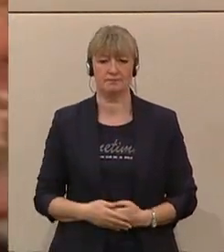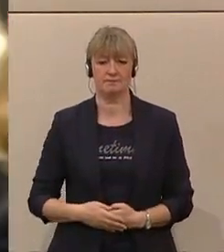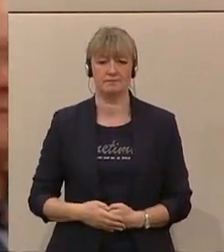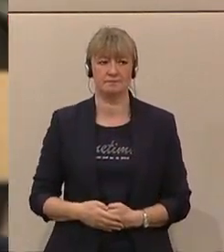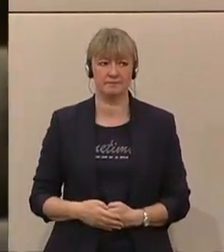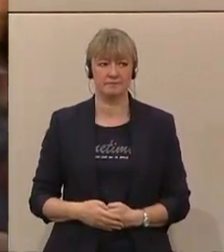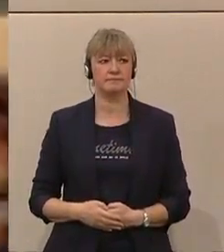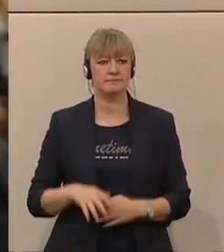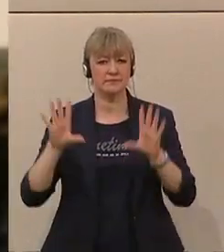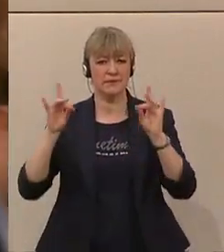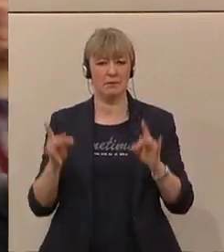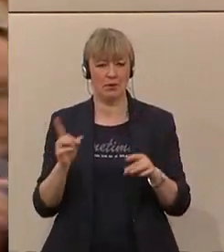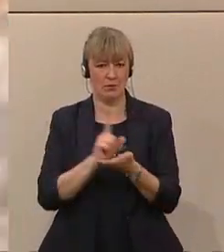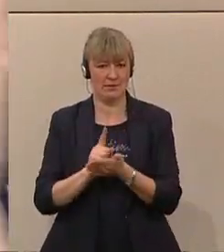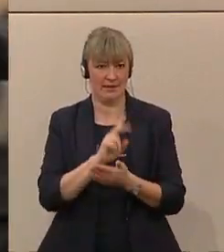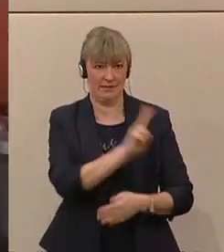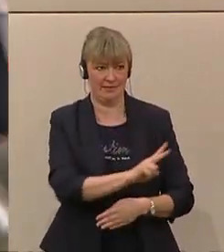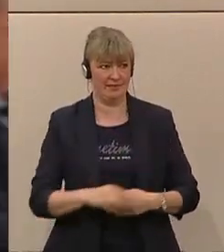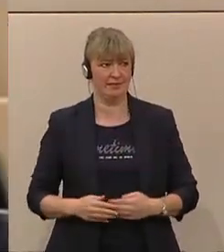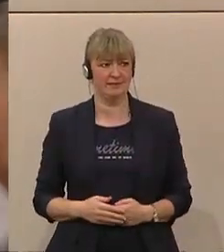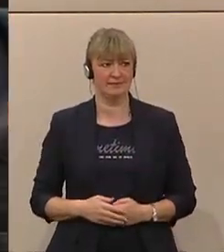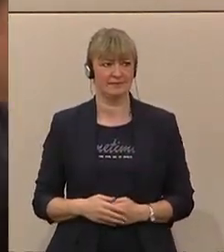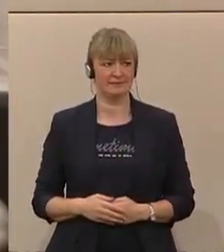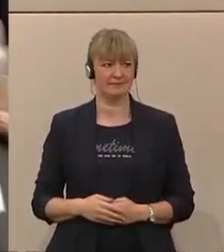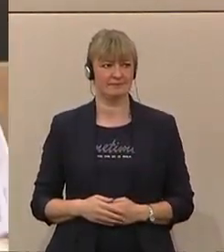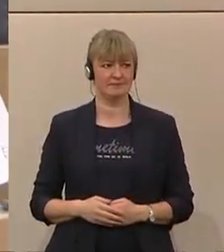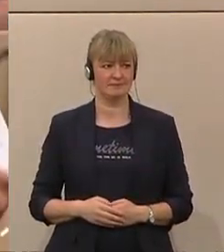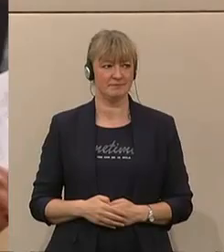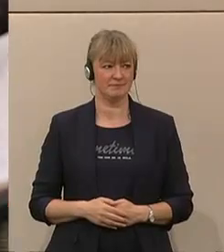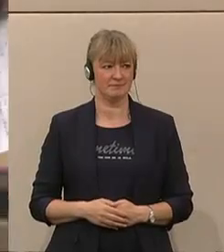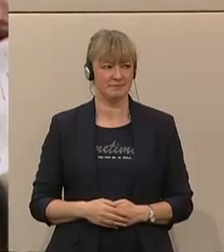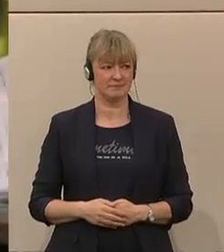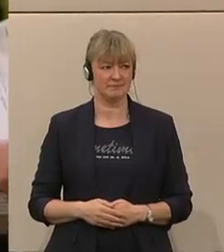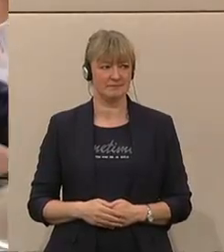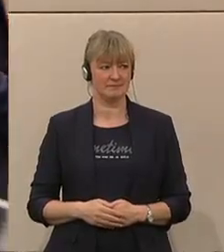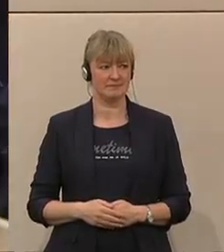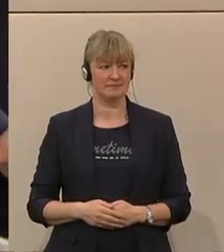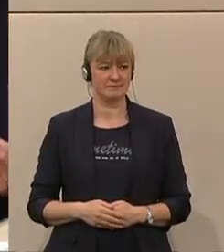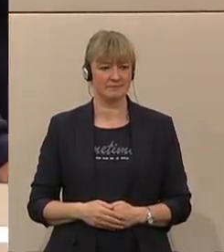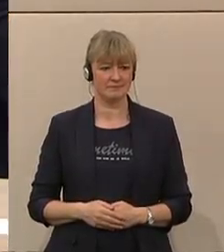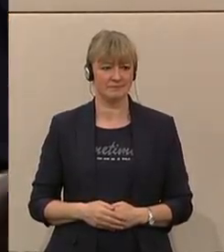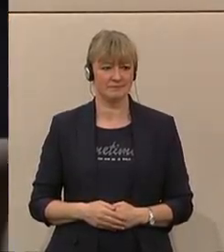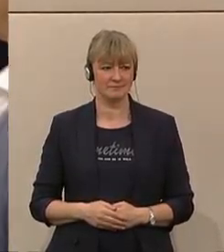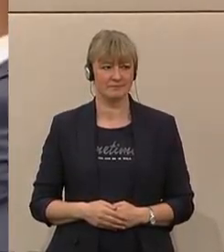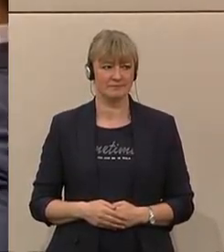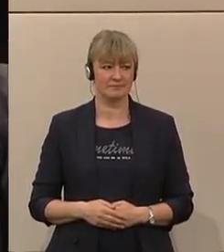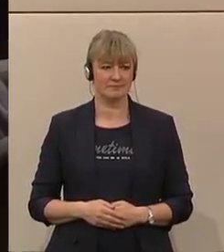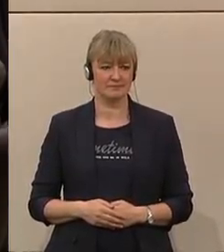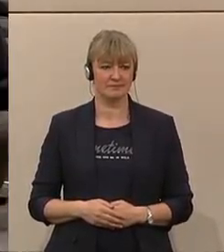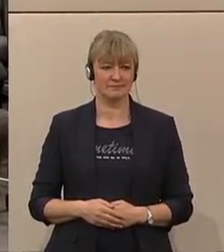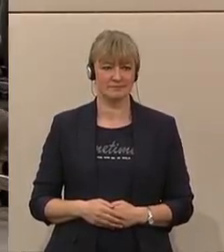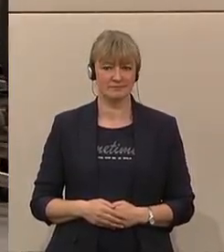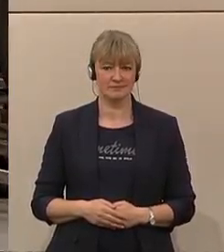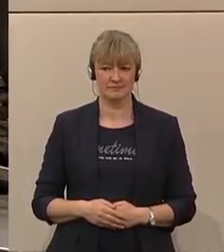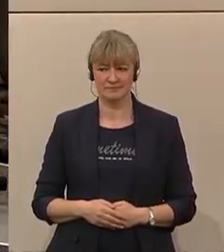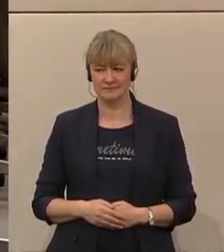Das Thema der Grünen, neue Regierung, alte Politik, Freundalwirtschaft statt Gerechtigkeit. Peter Bilz tritt zum